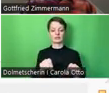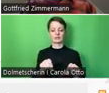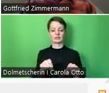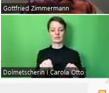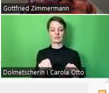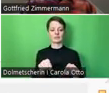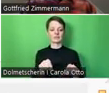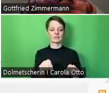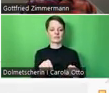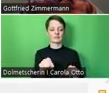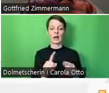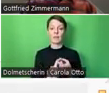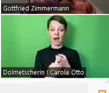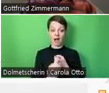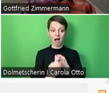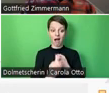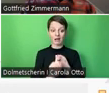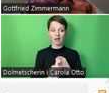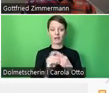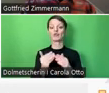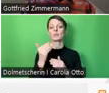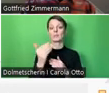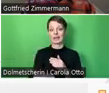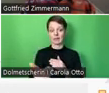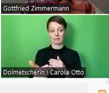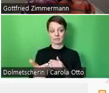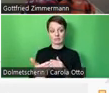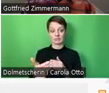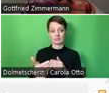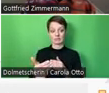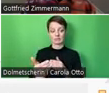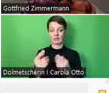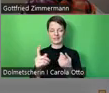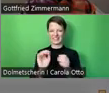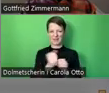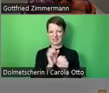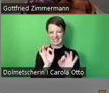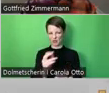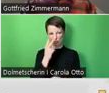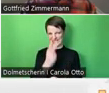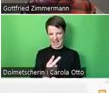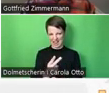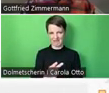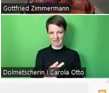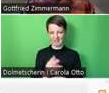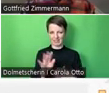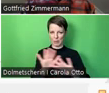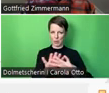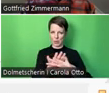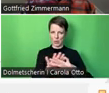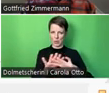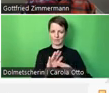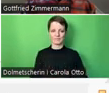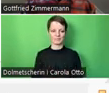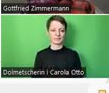aber eigentlich ist der Anker erst später gesetzt, nämlich hier. Ist ein bisschen schlecht zu sehen. Bei dem